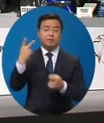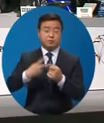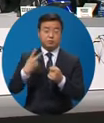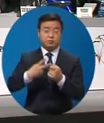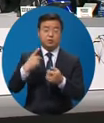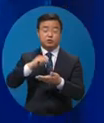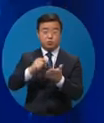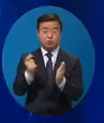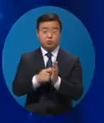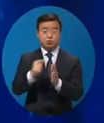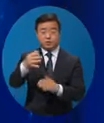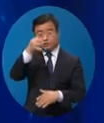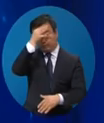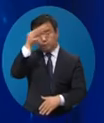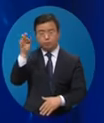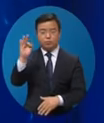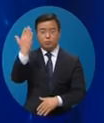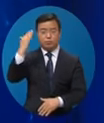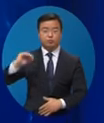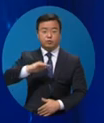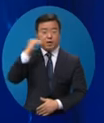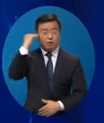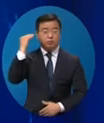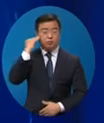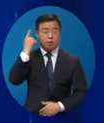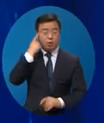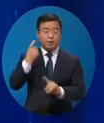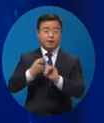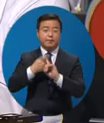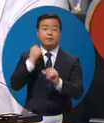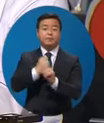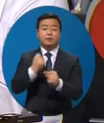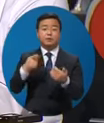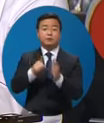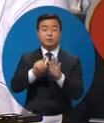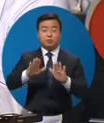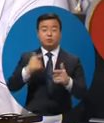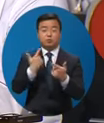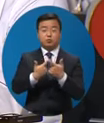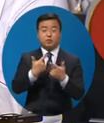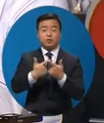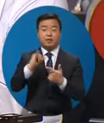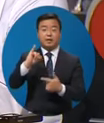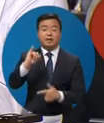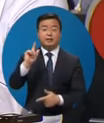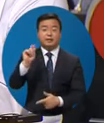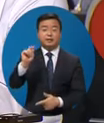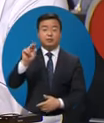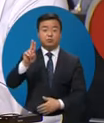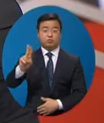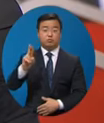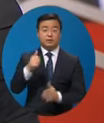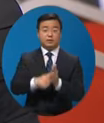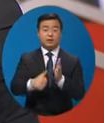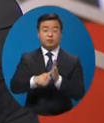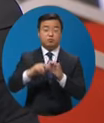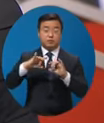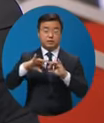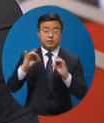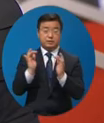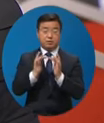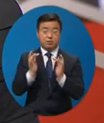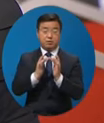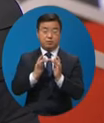앞선 이 분야에 세계적 관심을 끌어내기 위해 우리 정부는 이번 부산 ITU 전권에 의해 사물 인터넷 확산을